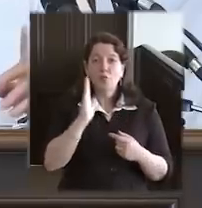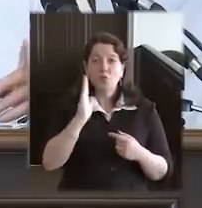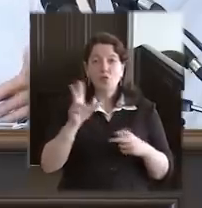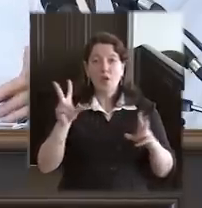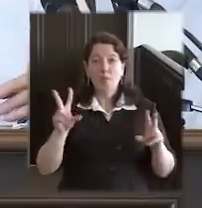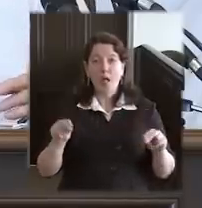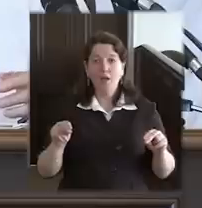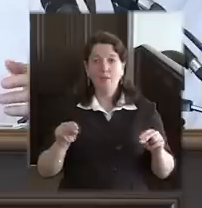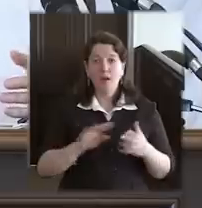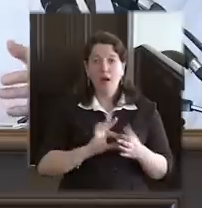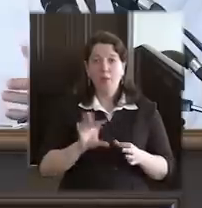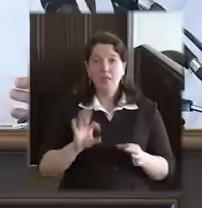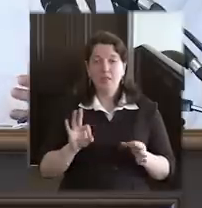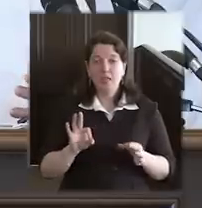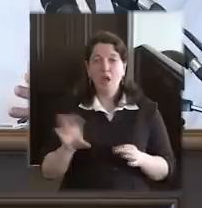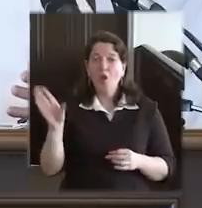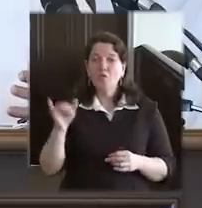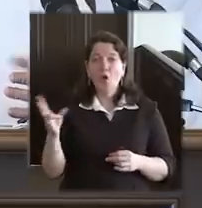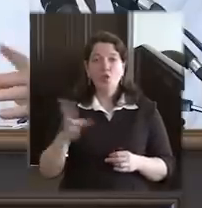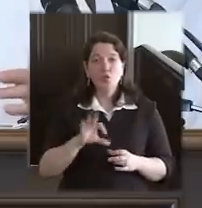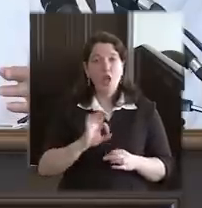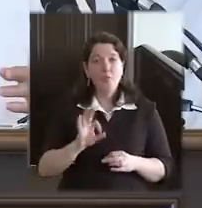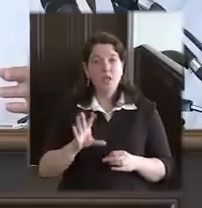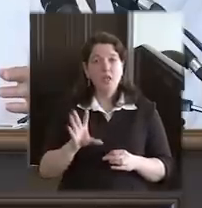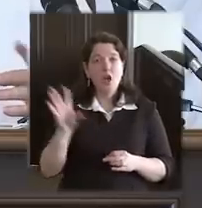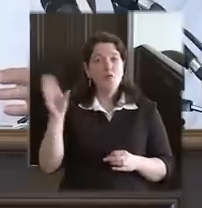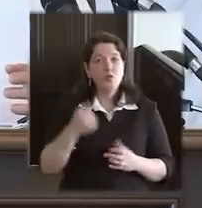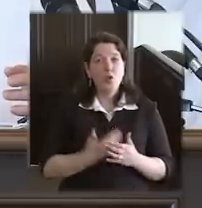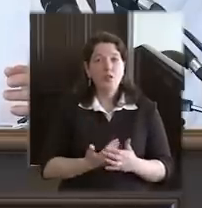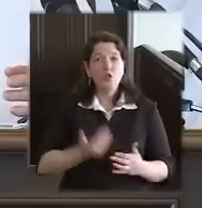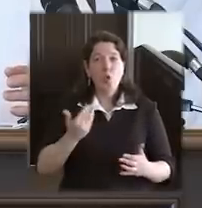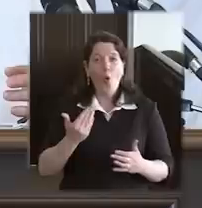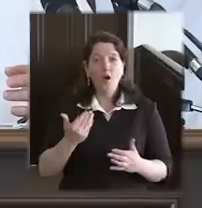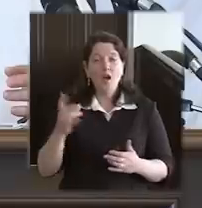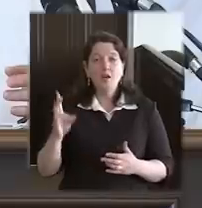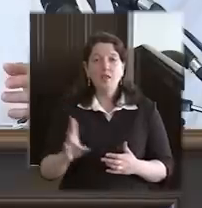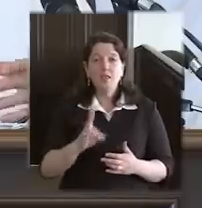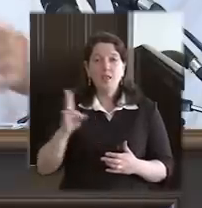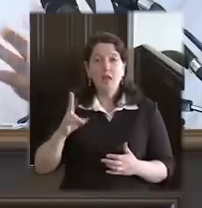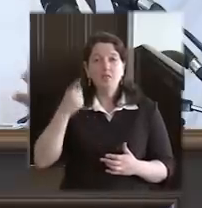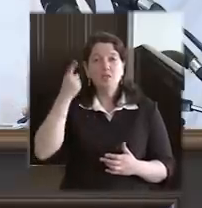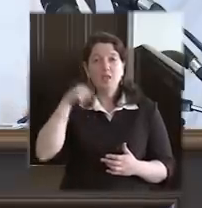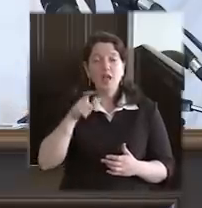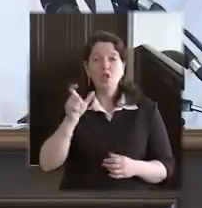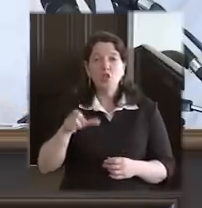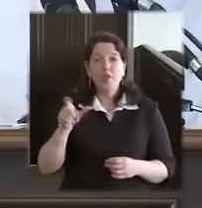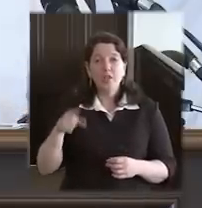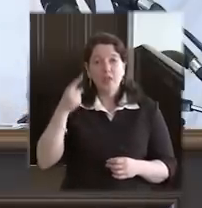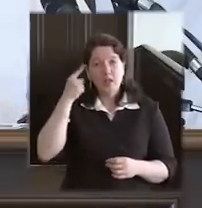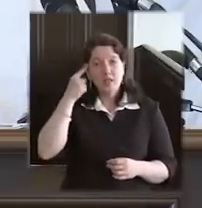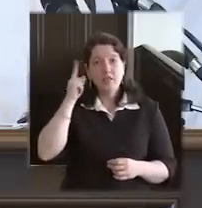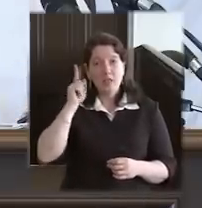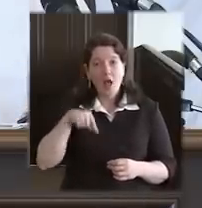и здесь я хочу сказать, все дорелигиозное, все дохристианское сознание, то есть все человеческое